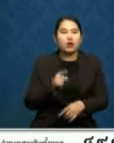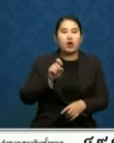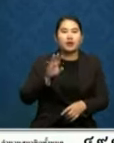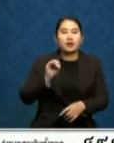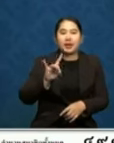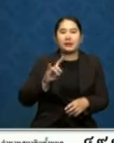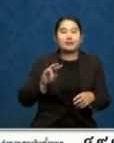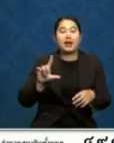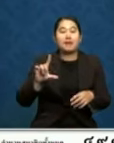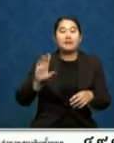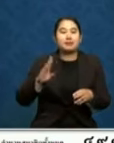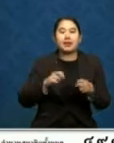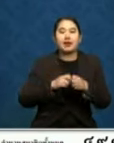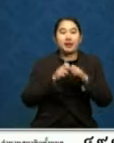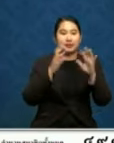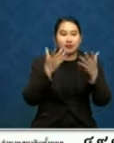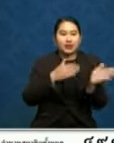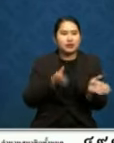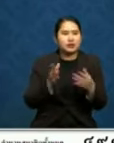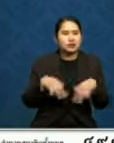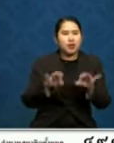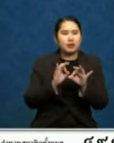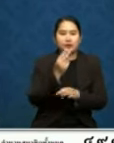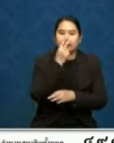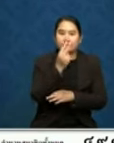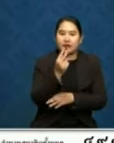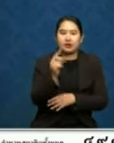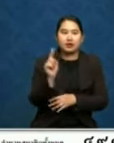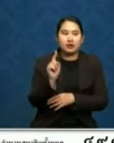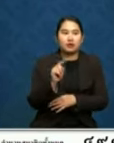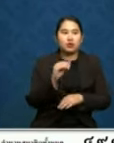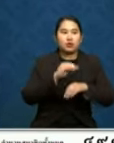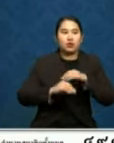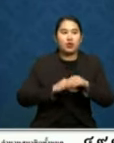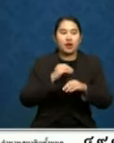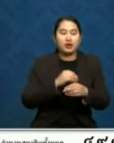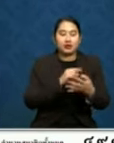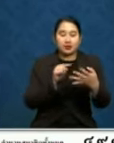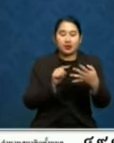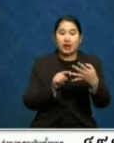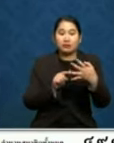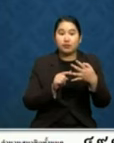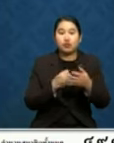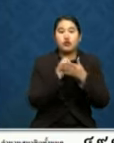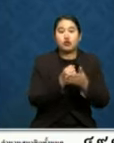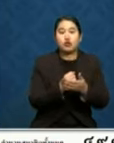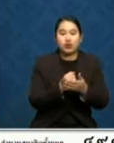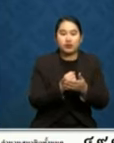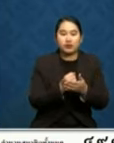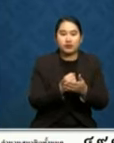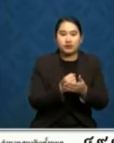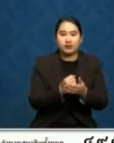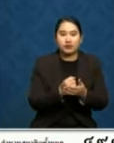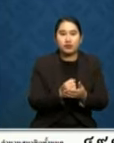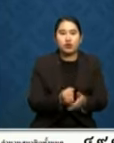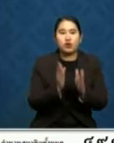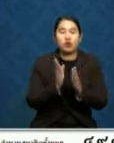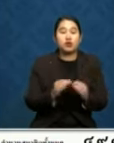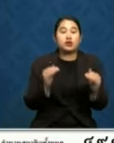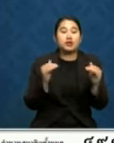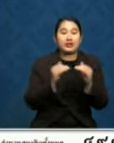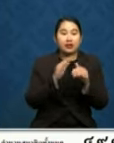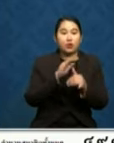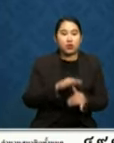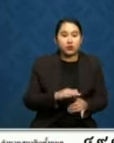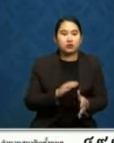ม่ติดใจเพราะว่าก็สำคัญเช่นเดียวกันที่สำคัญคือแล้วคือติดใจคือโครงการที่3คือการช่วยเหลือผู้ละเมิดผู้ถูกละเมิดสิทธิชนค่ะ